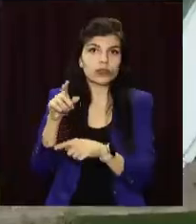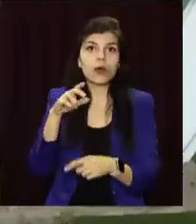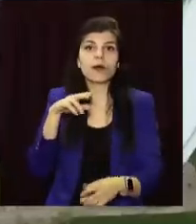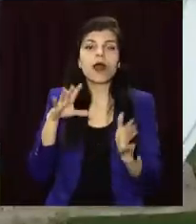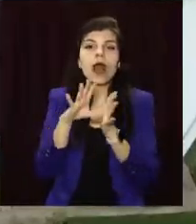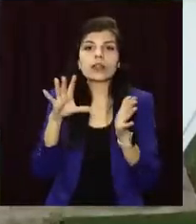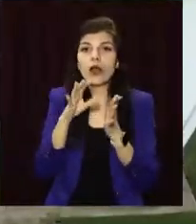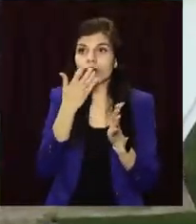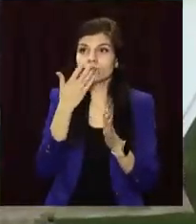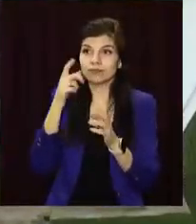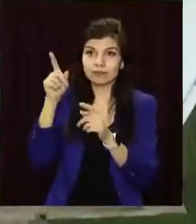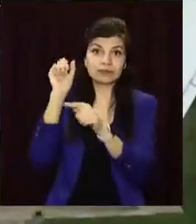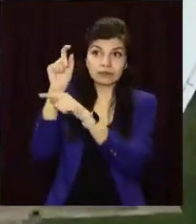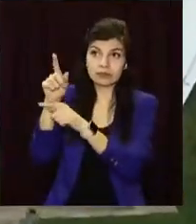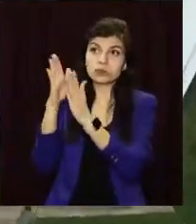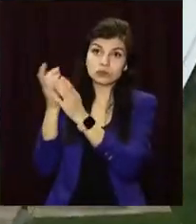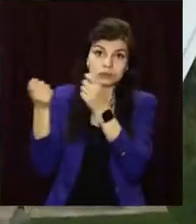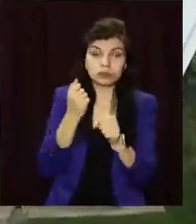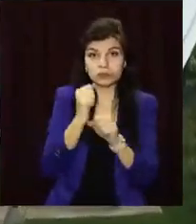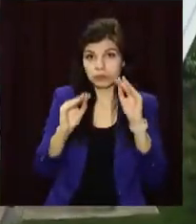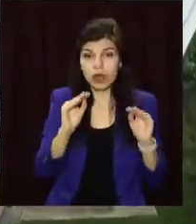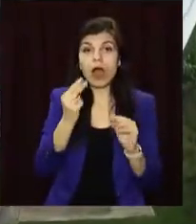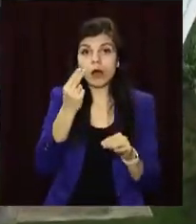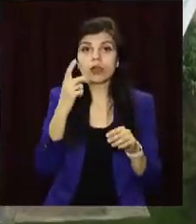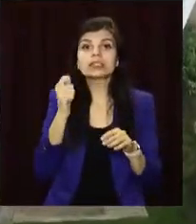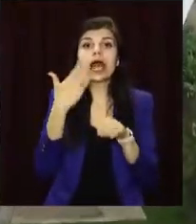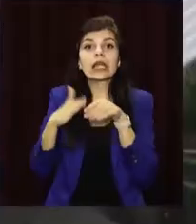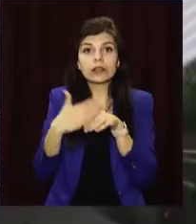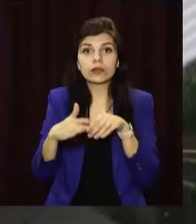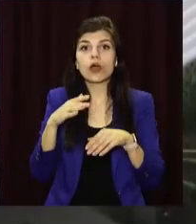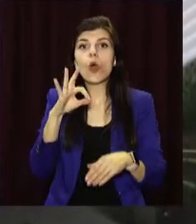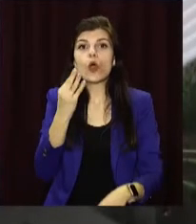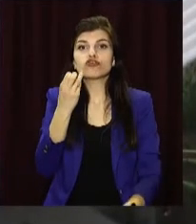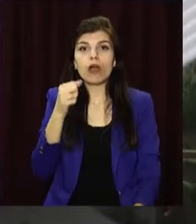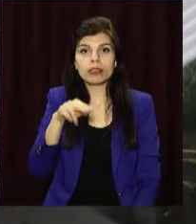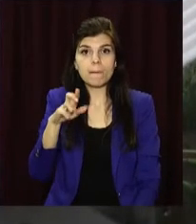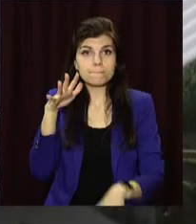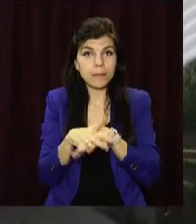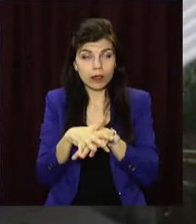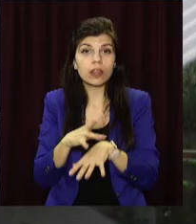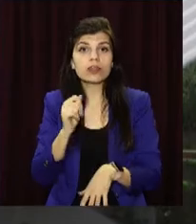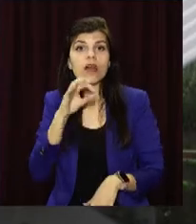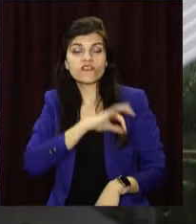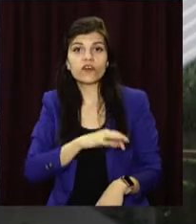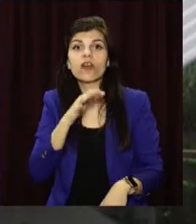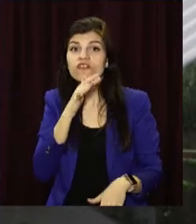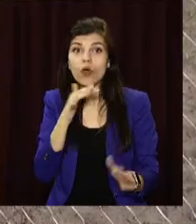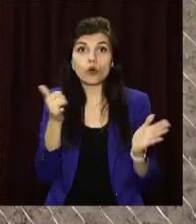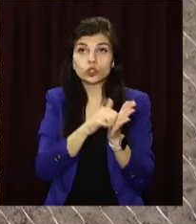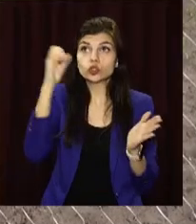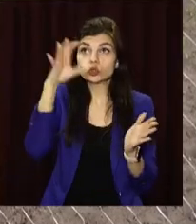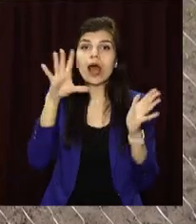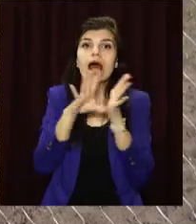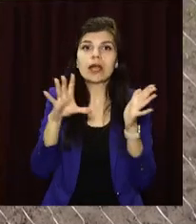постачальника електроенергії, а гроші на це отримати за кредитною програмою в Ощадбанку. Найвигідніший час для встановлення